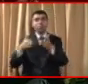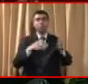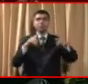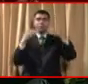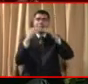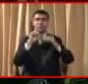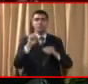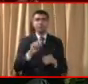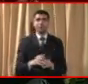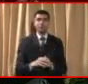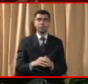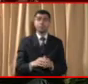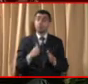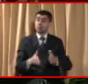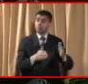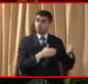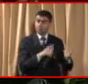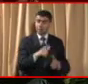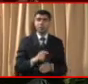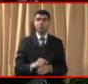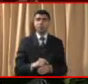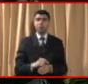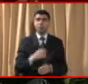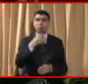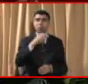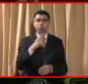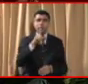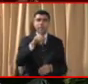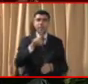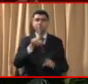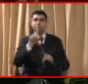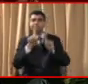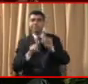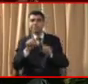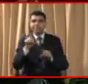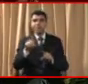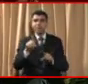ونفس المسائل. فيما يخص لي كريتير راه كيف ما درنا